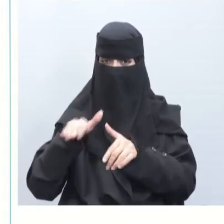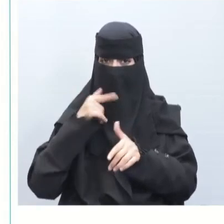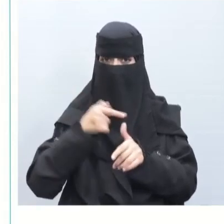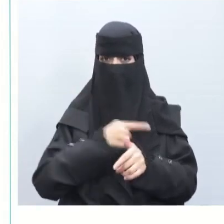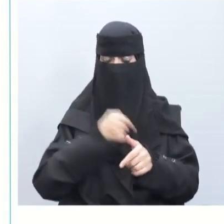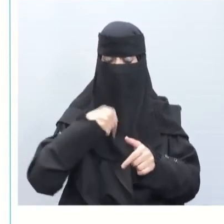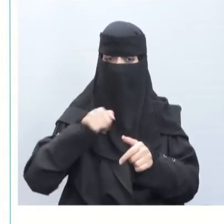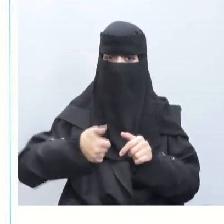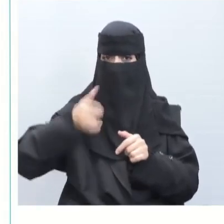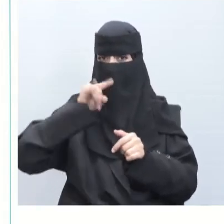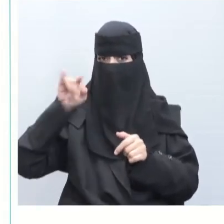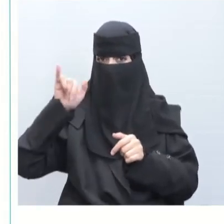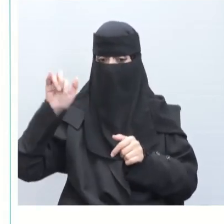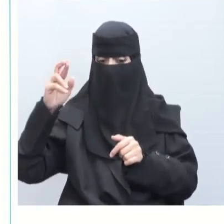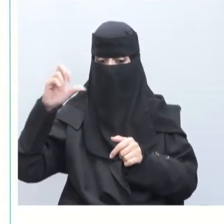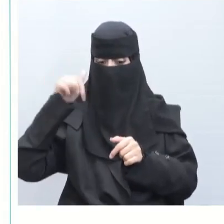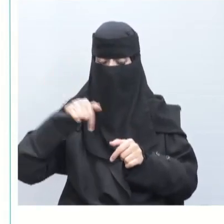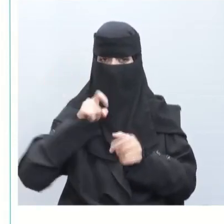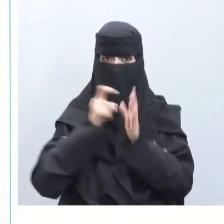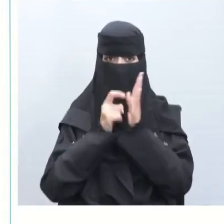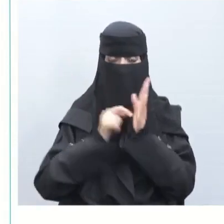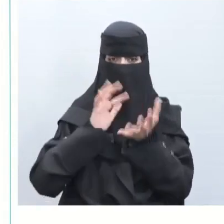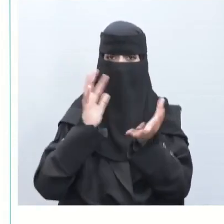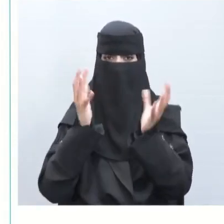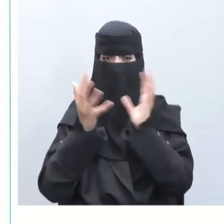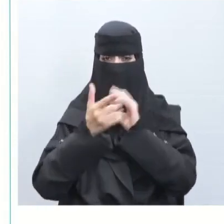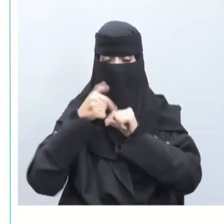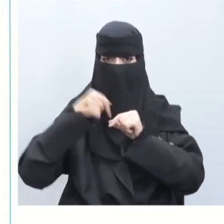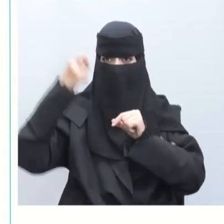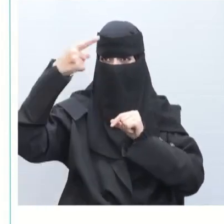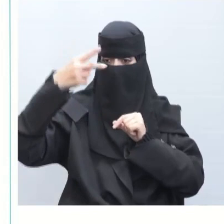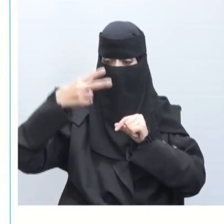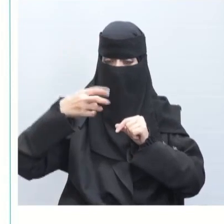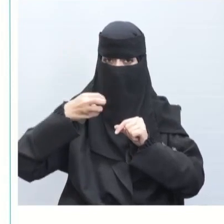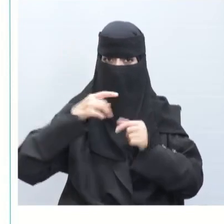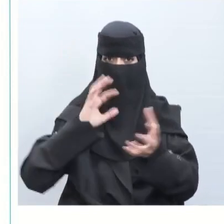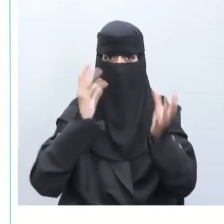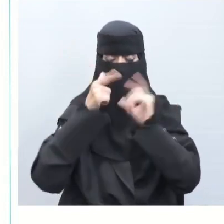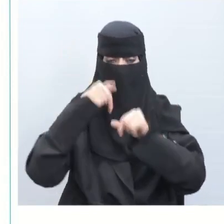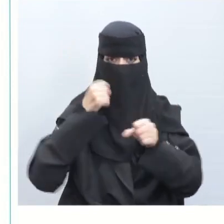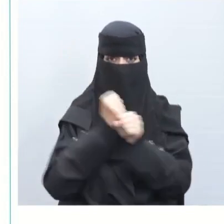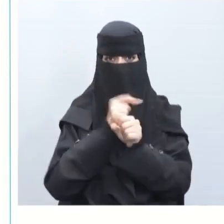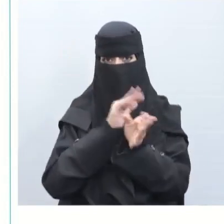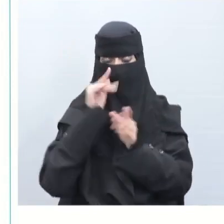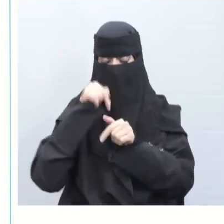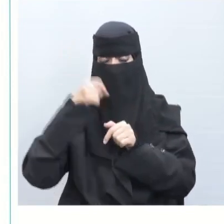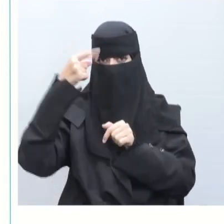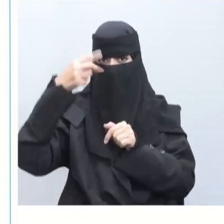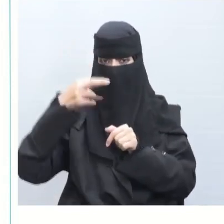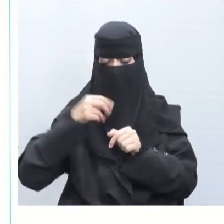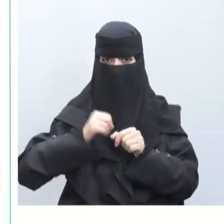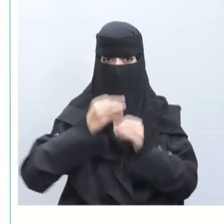يسمى بالايزو وايضا هي منظمه دوليه للمعايير والدوليه التي تطبق معايير